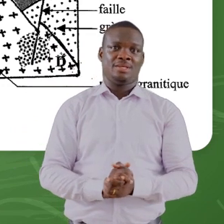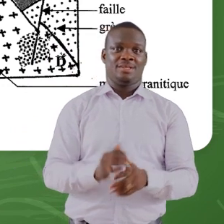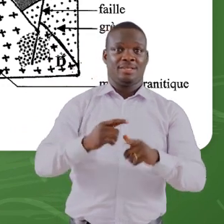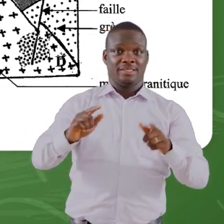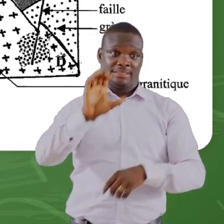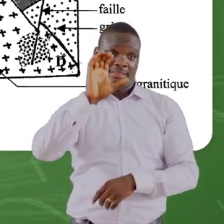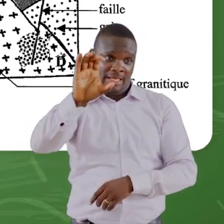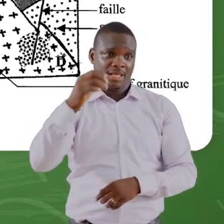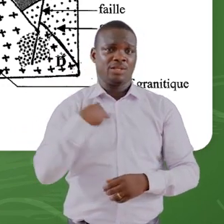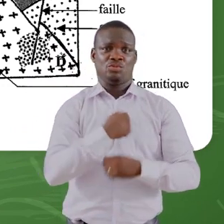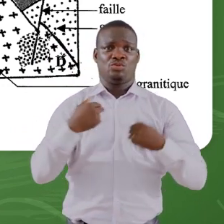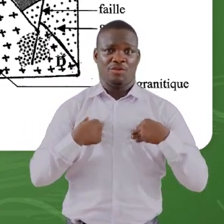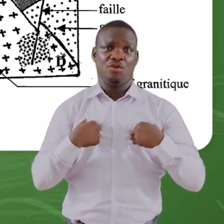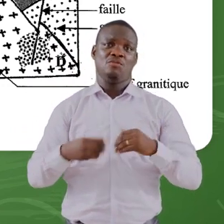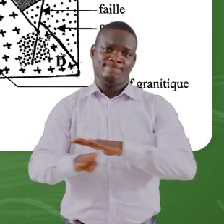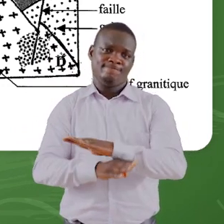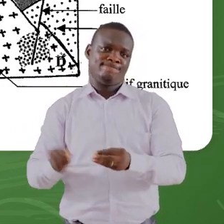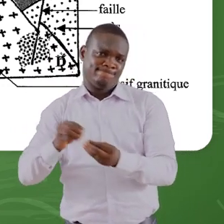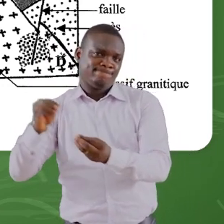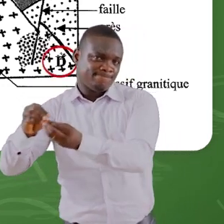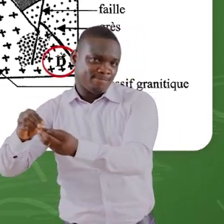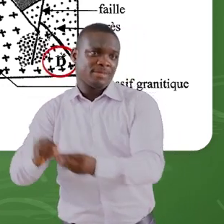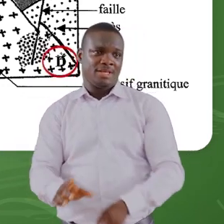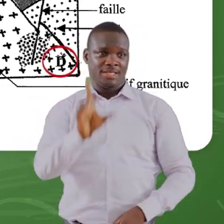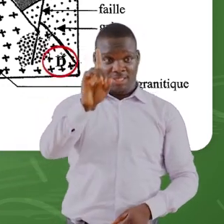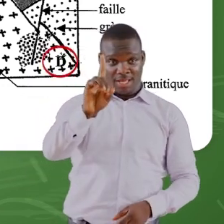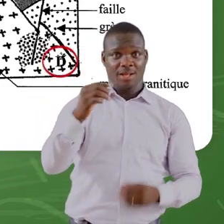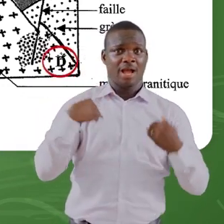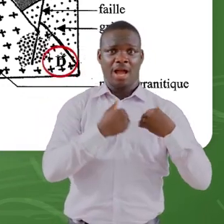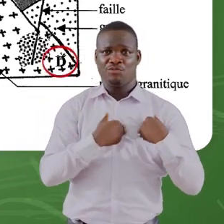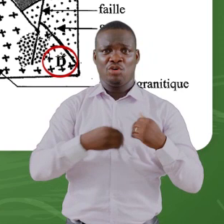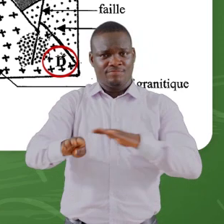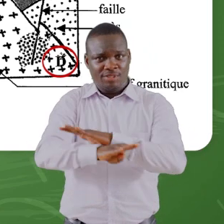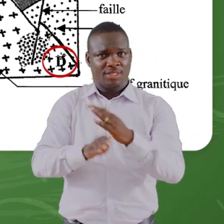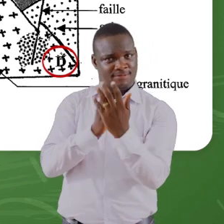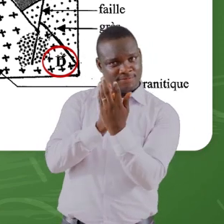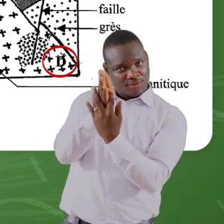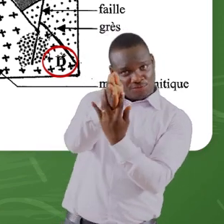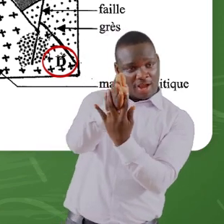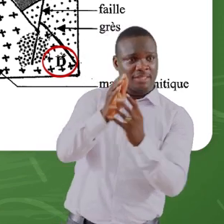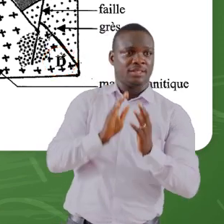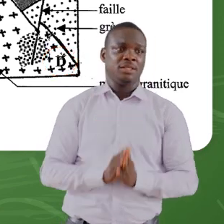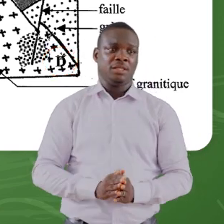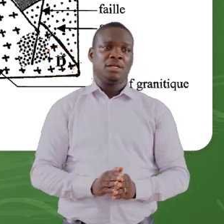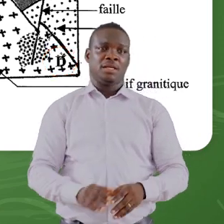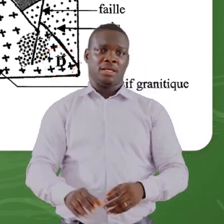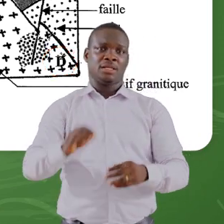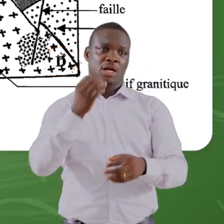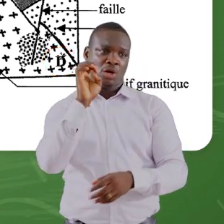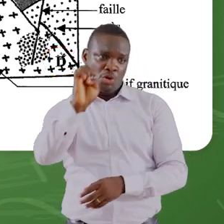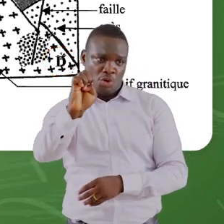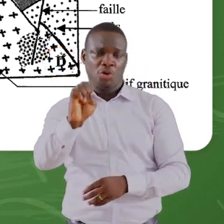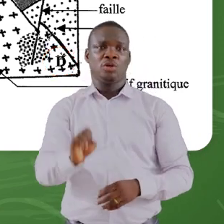C, le gîte en amas. En grand D, le gîte de faille. En grand